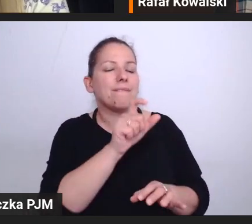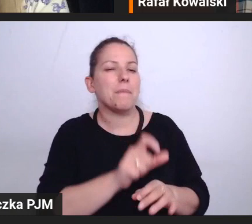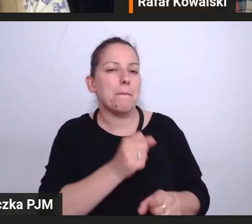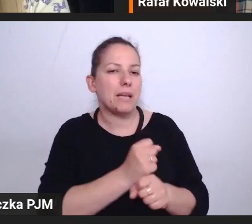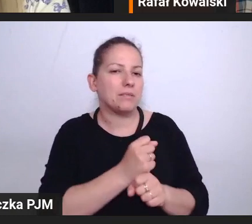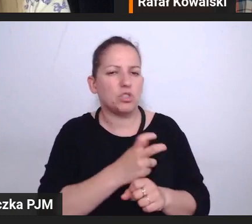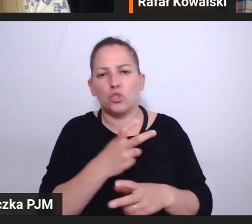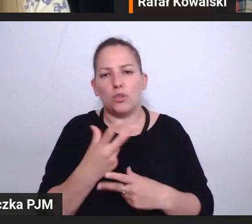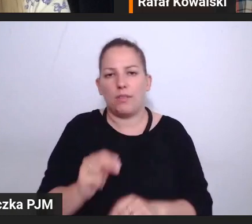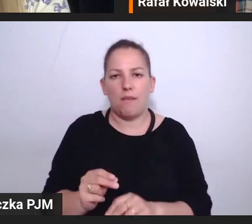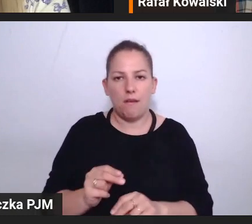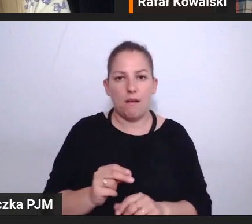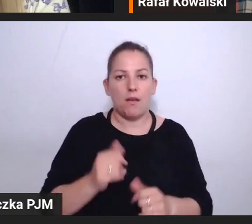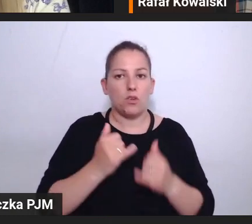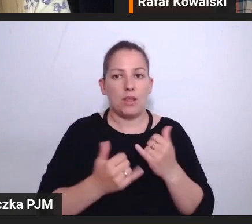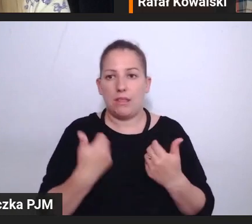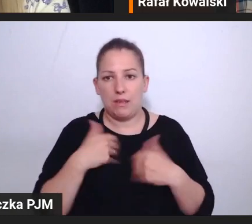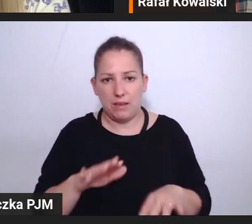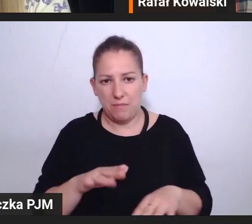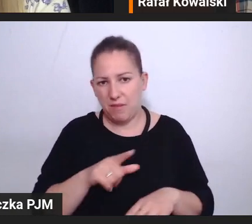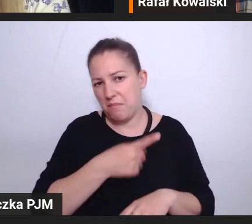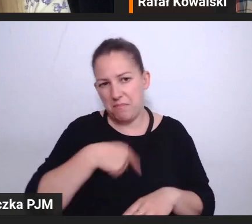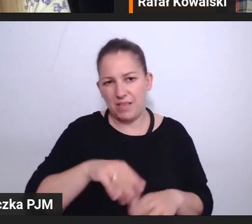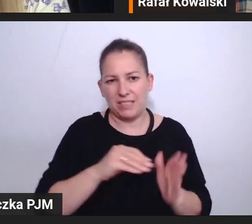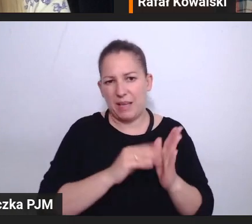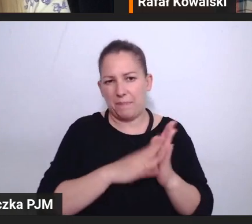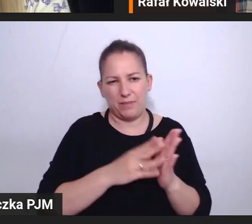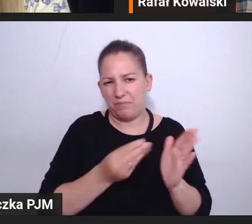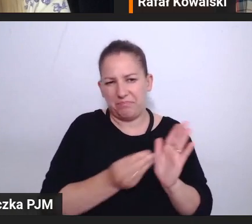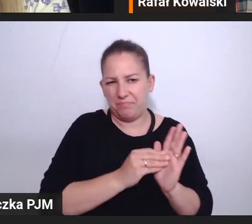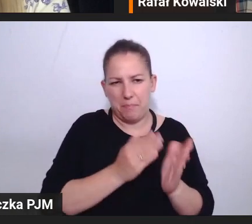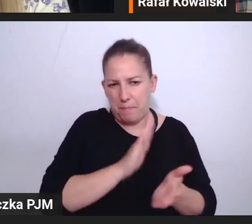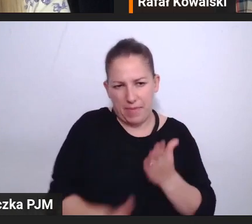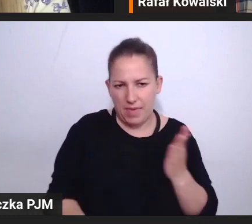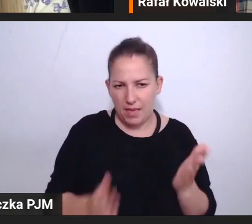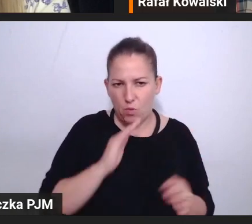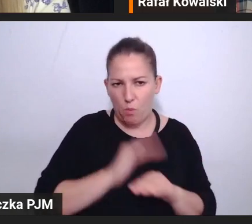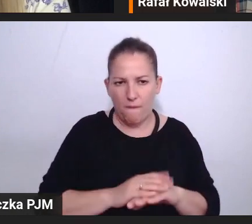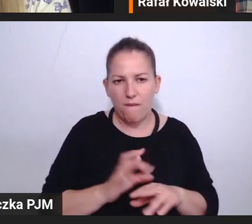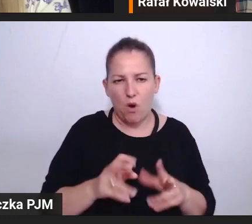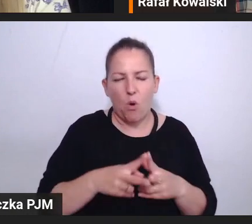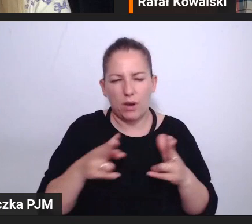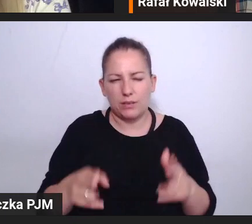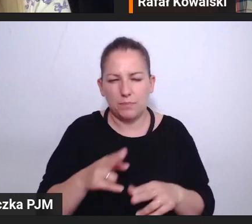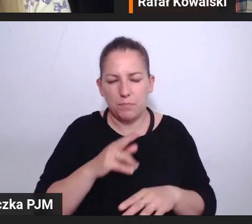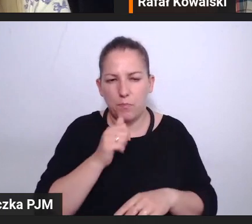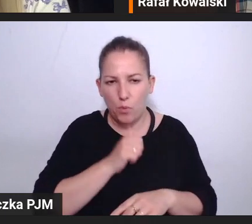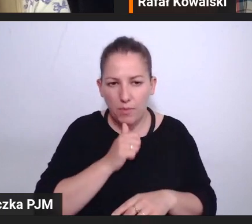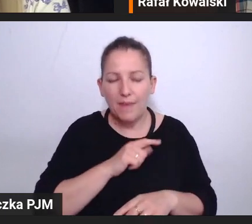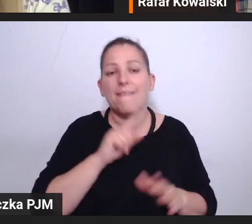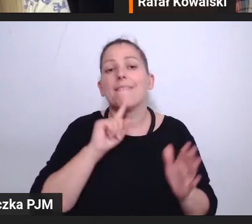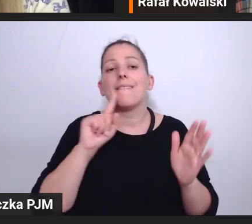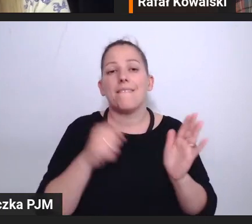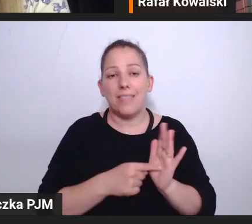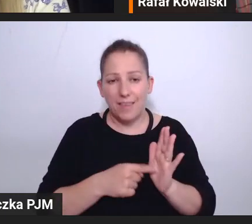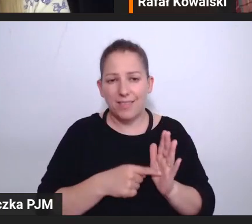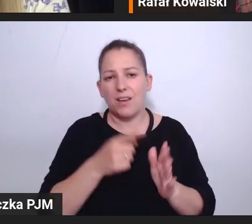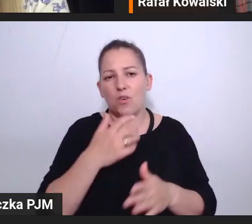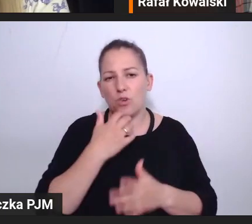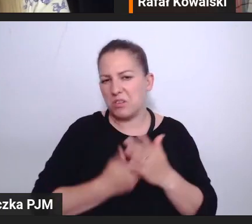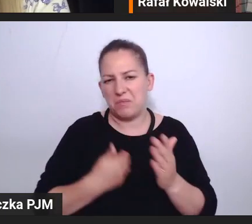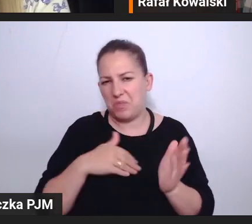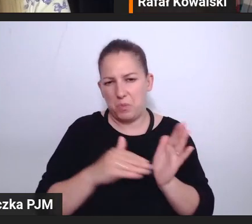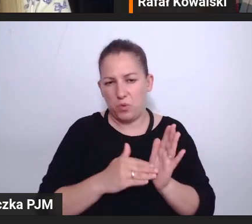nie chcemy. Jeżeli nie chcemy, to my po prostu tych zapisów nie wpisujemy do umowy na okres próbny i wtedy z tego korzystać nie